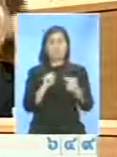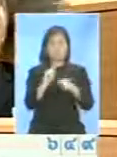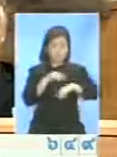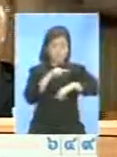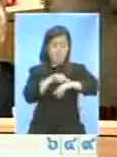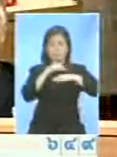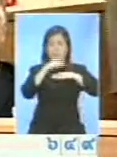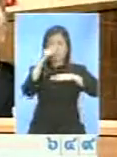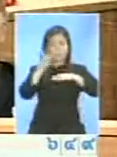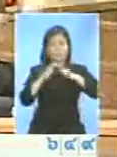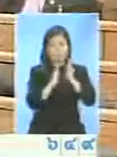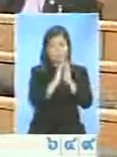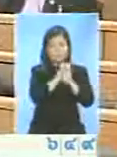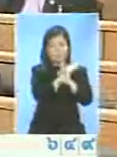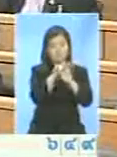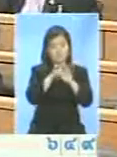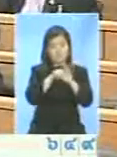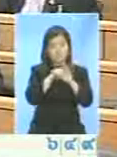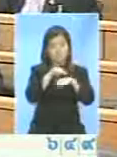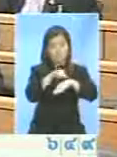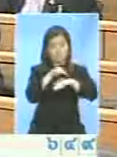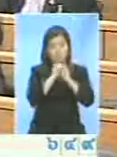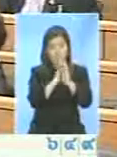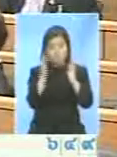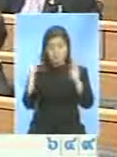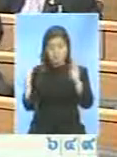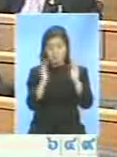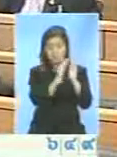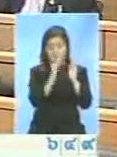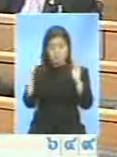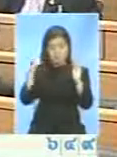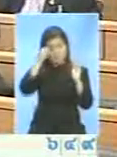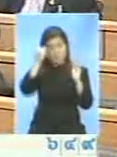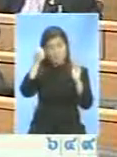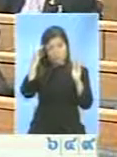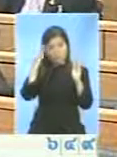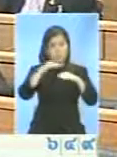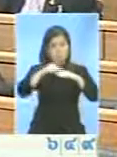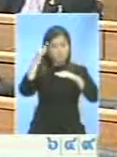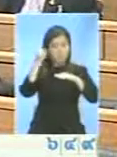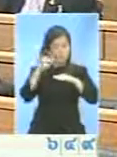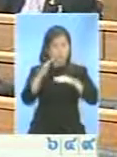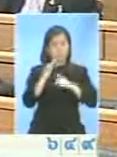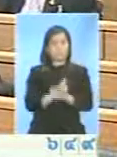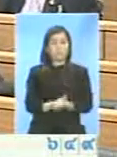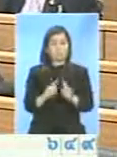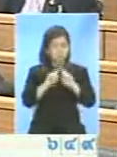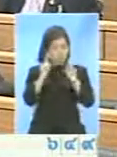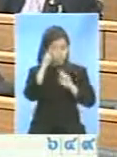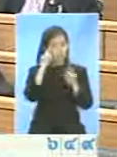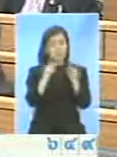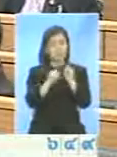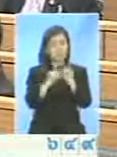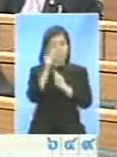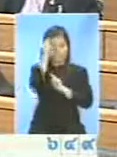แล้วก็ไปหาทางแก้ไขใหม่ในอนาคตแล้วก็เข้าสู่ระเบียบวาระการประชุมนะครับก็มาตราที่